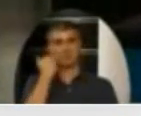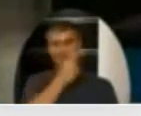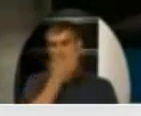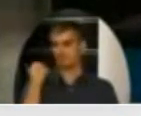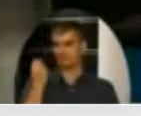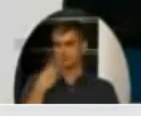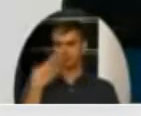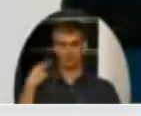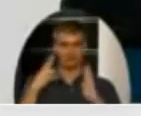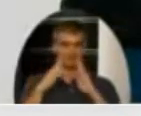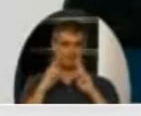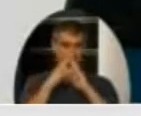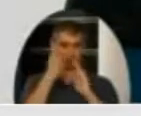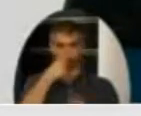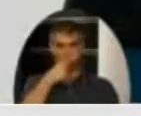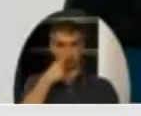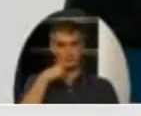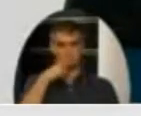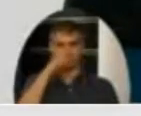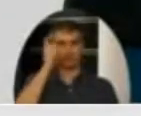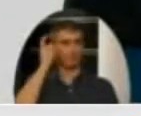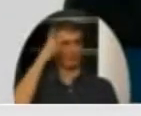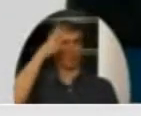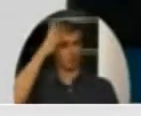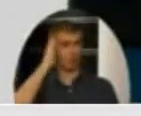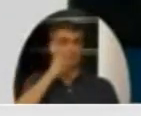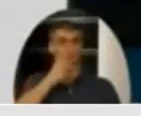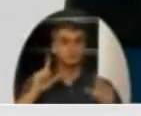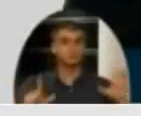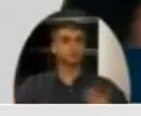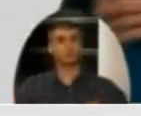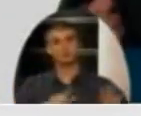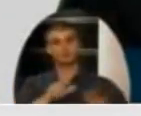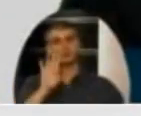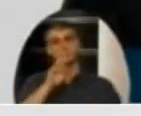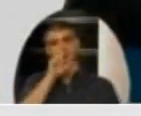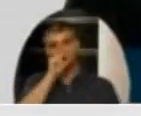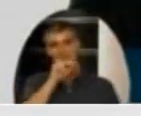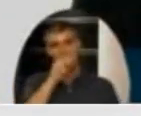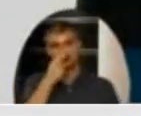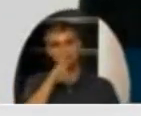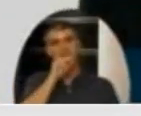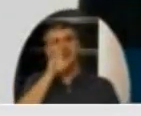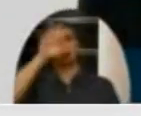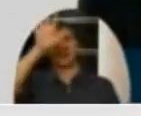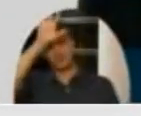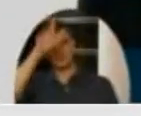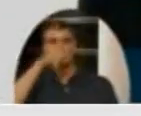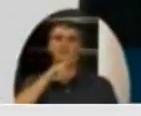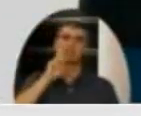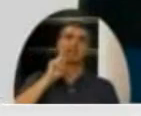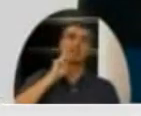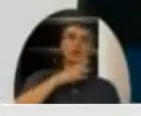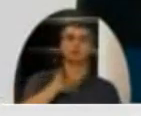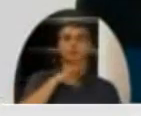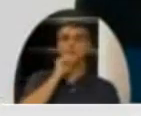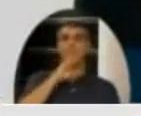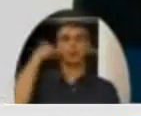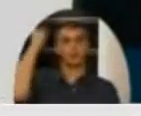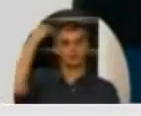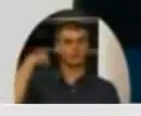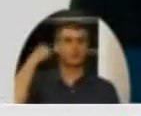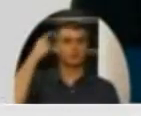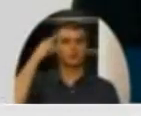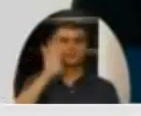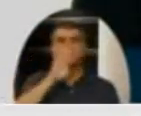הייתה את הפגישה, פחות היה את הפגישה ברומא, 7 שעות שבהם נתניהו ניסה יותר לדבר על איראן, וקרי רצה יותר לדבר על הפלסטינאים, אז אנחנו יודעים